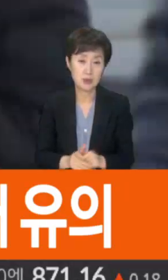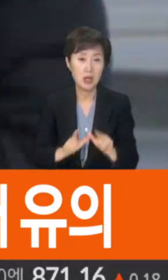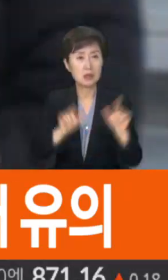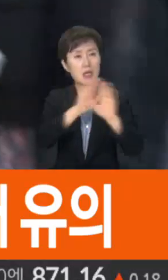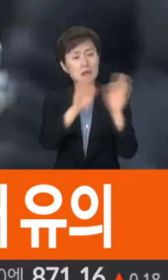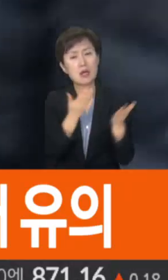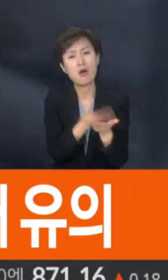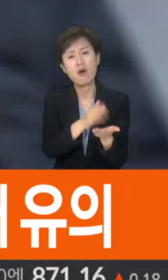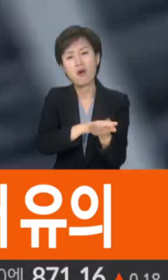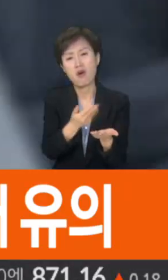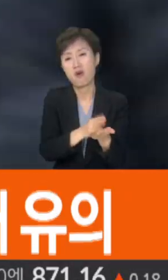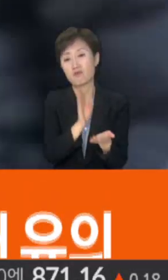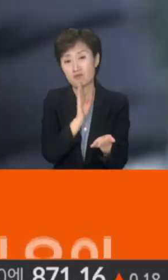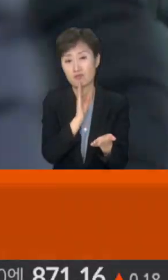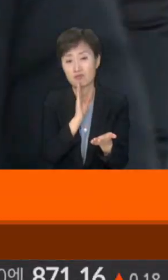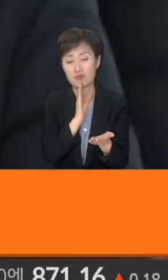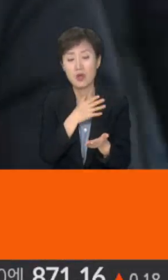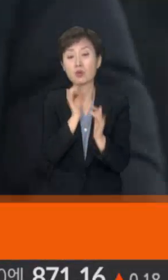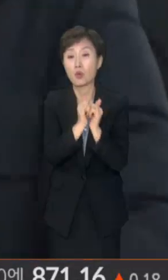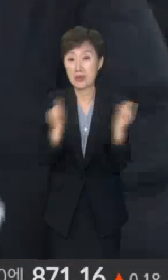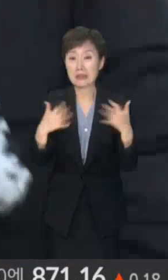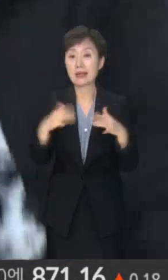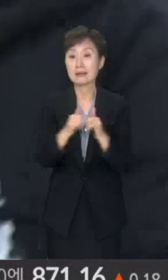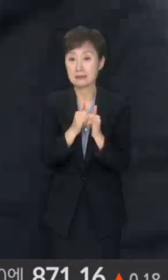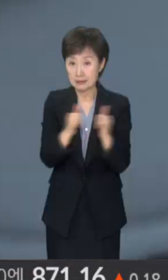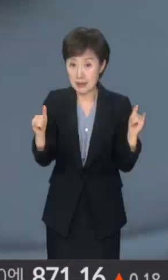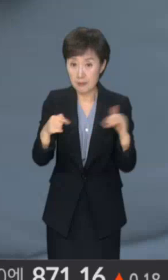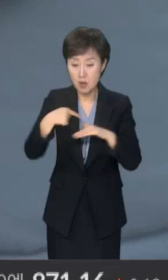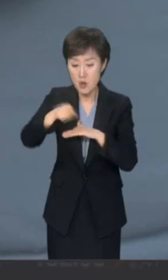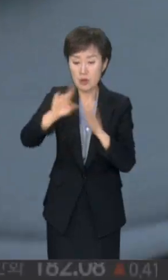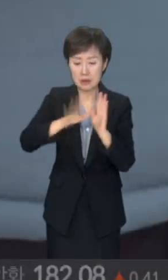변덕이 심한 만큼 추위에 약한 노약자는